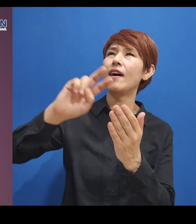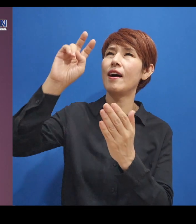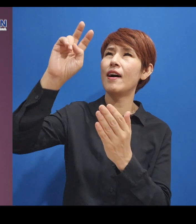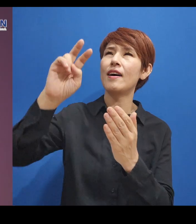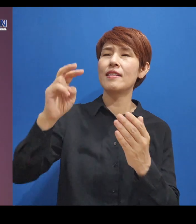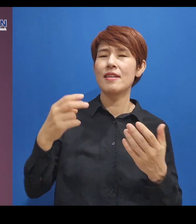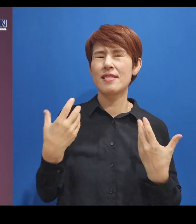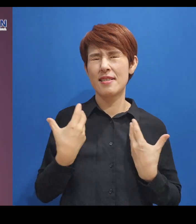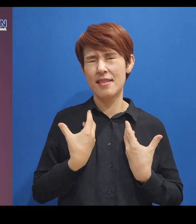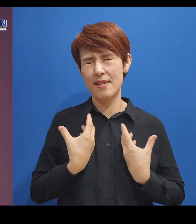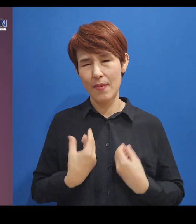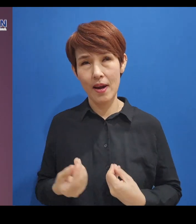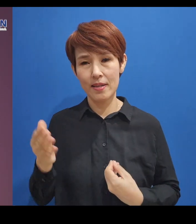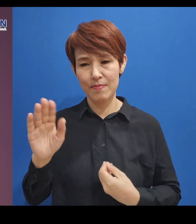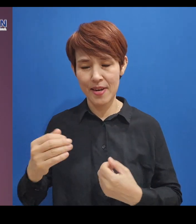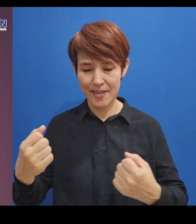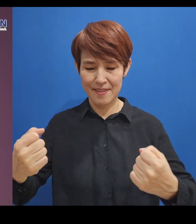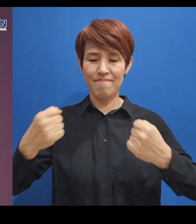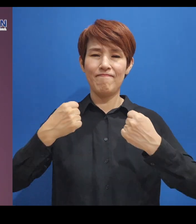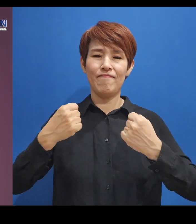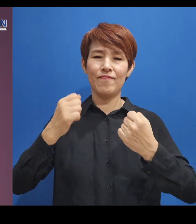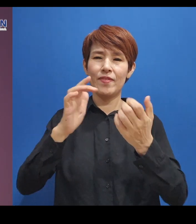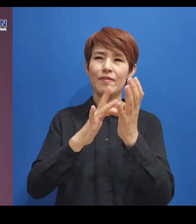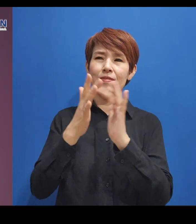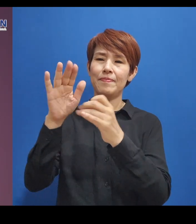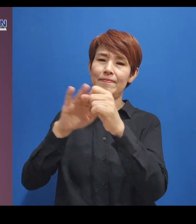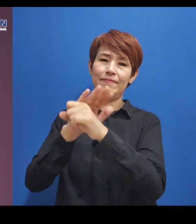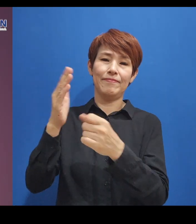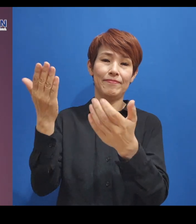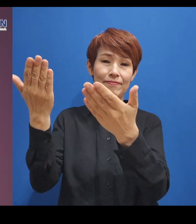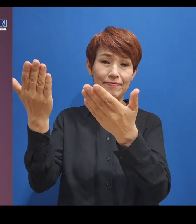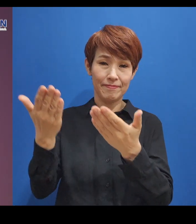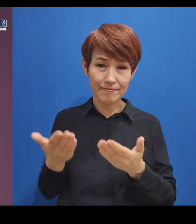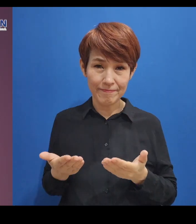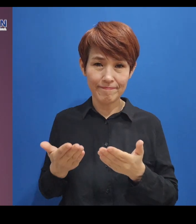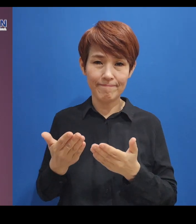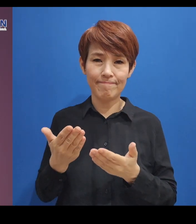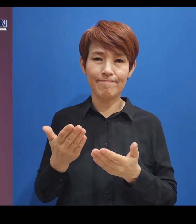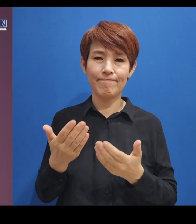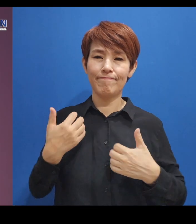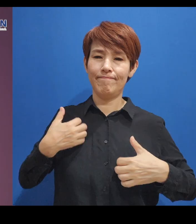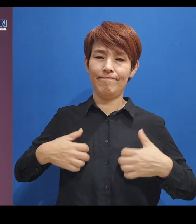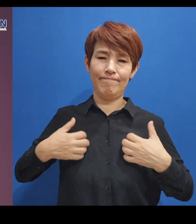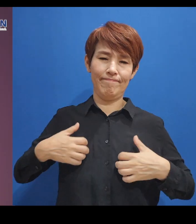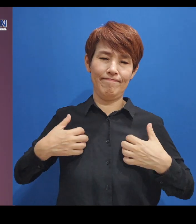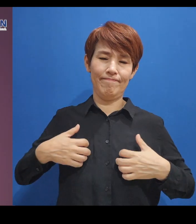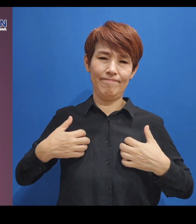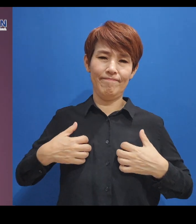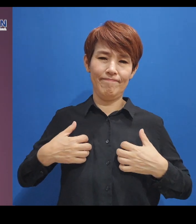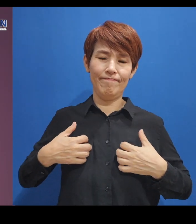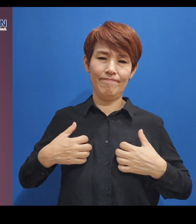힘을 얻고 예수님의 크신 사랑을 받고 하늘의 기쁨을 맛봐요.